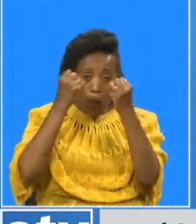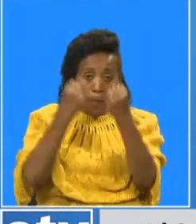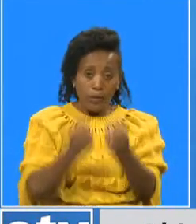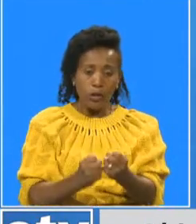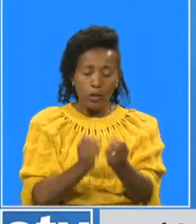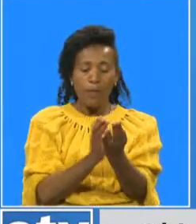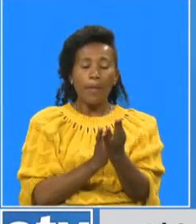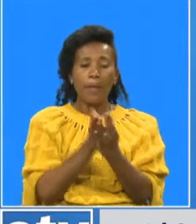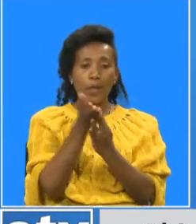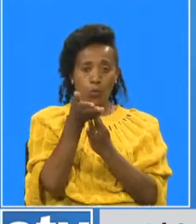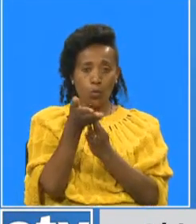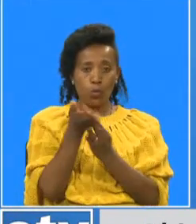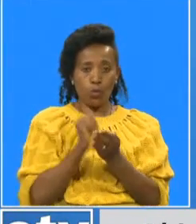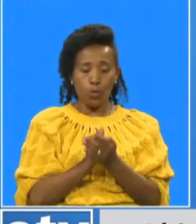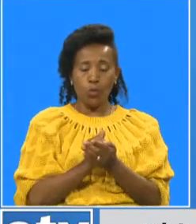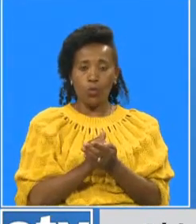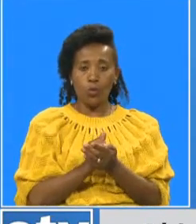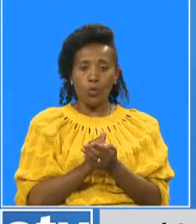አይነት መልኩ